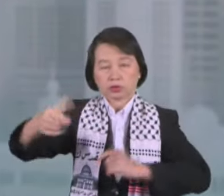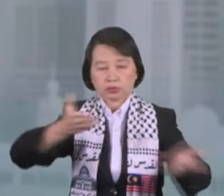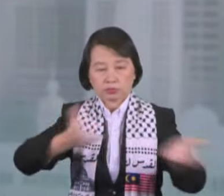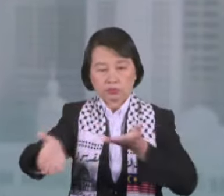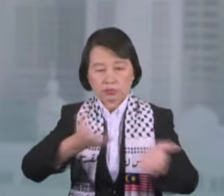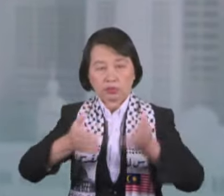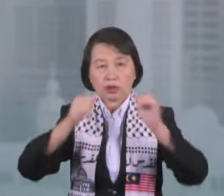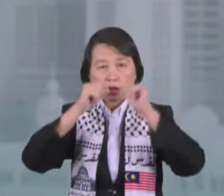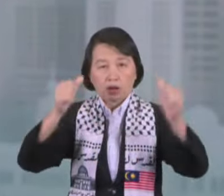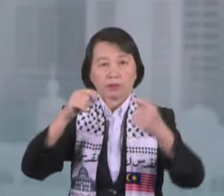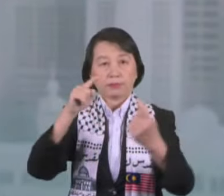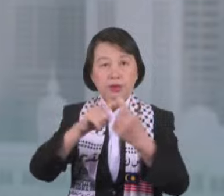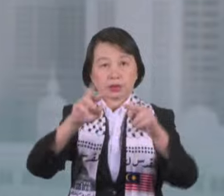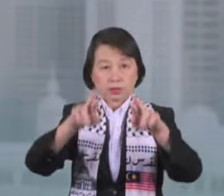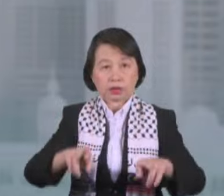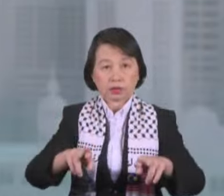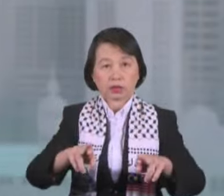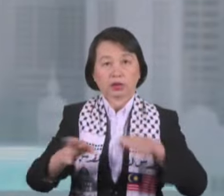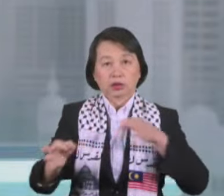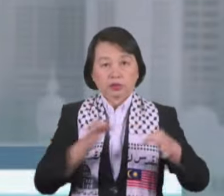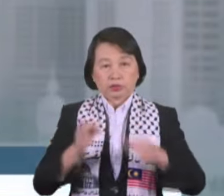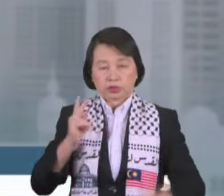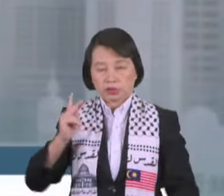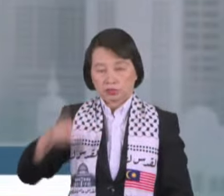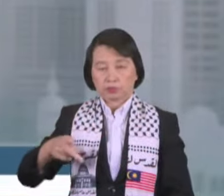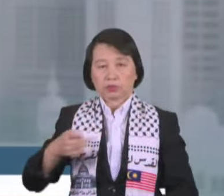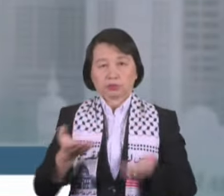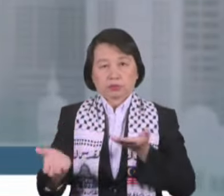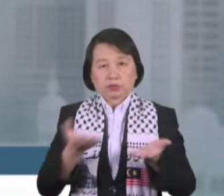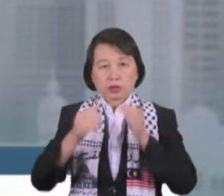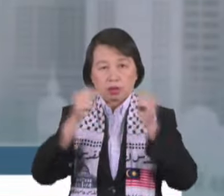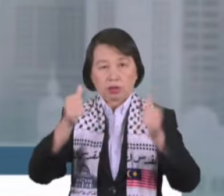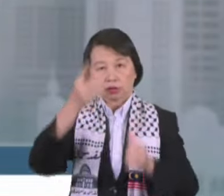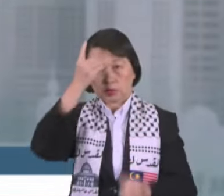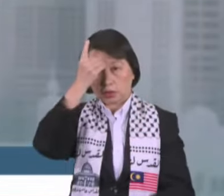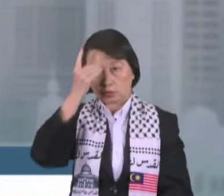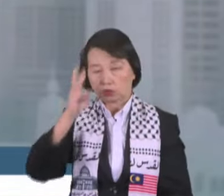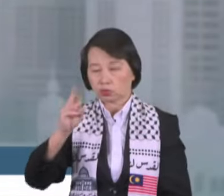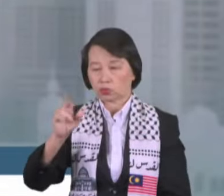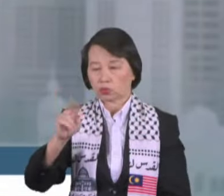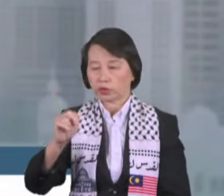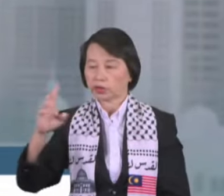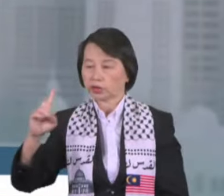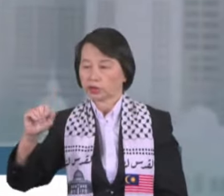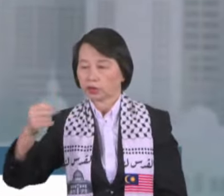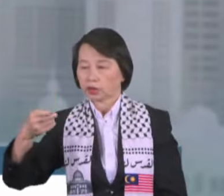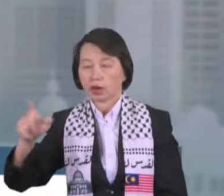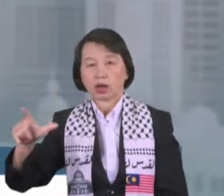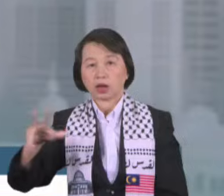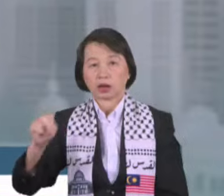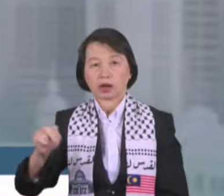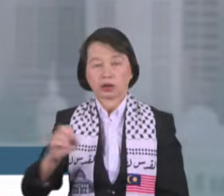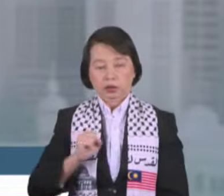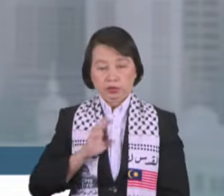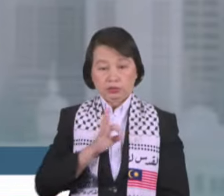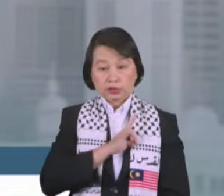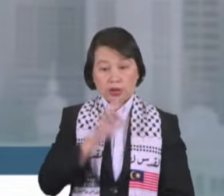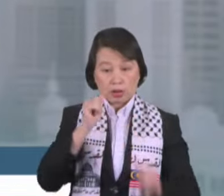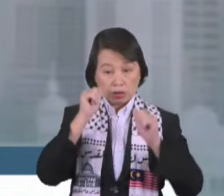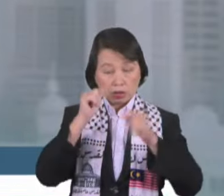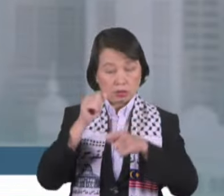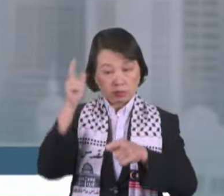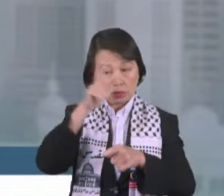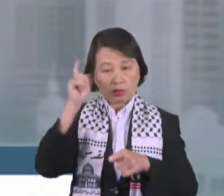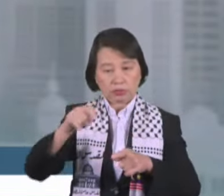perkhidmatan sektor awam kepada rakyat. Jelas Ketua Pengarah Perkhidmatan Awam Datuk Seri Wan Ahmad Dahlan Abdul Aziz, menerusinya penjawat awam kini